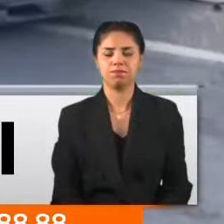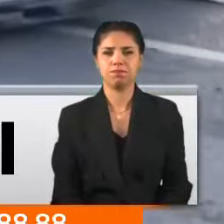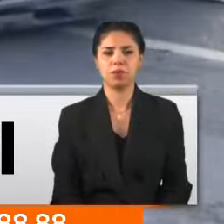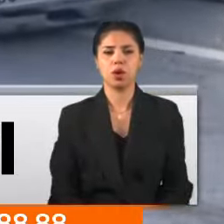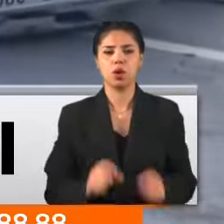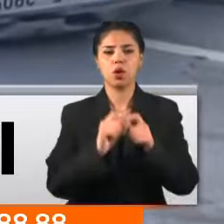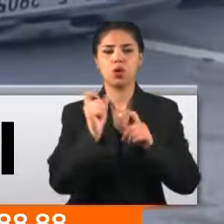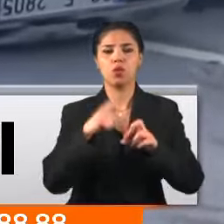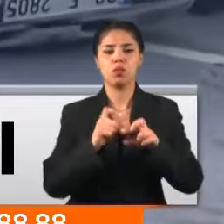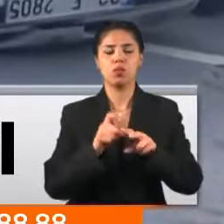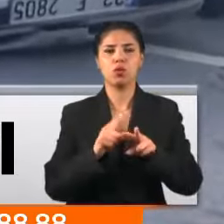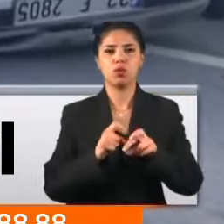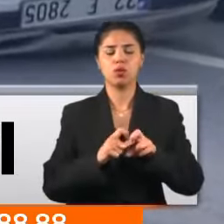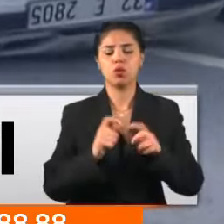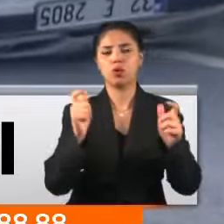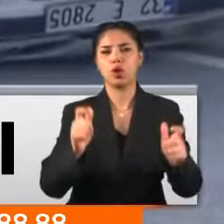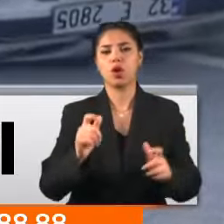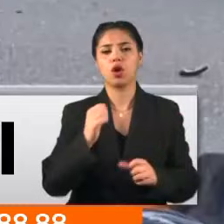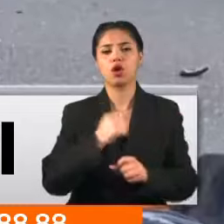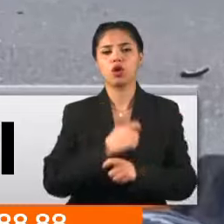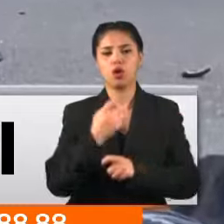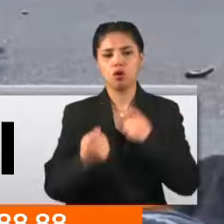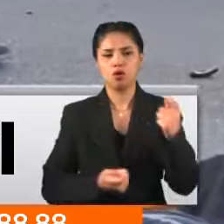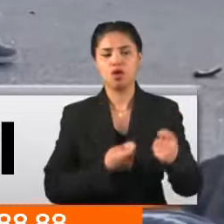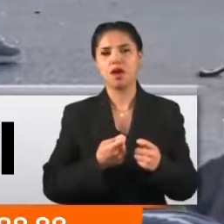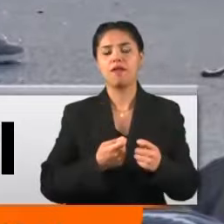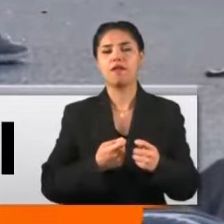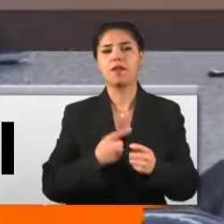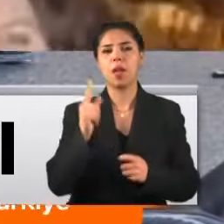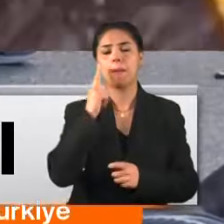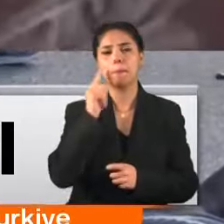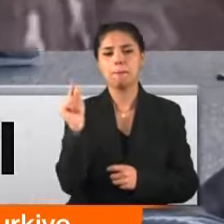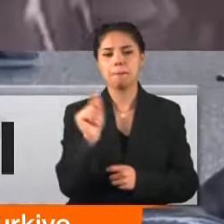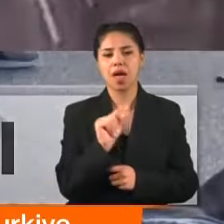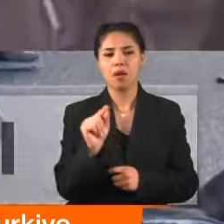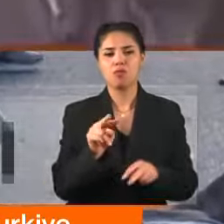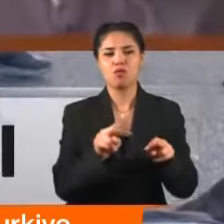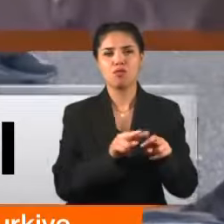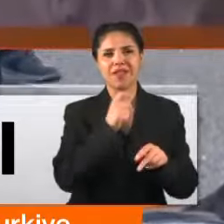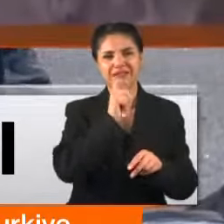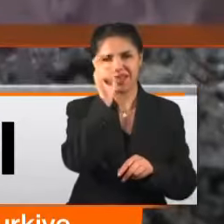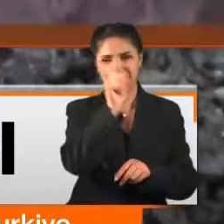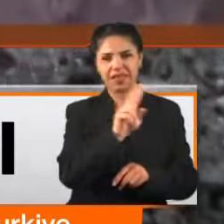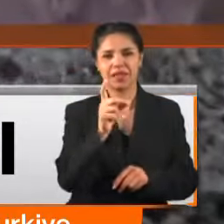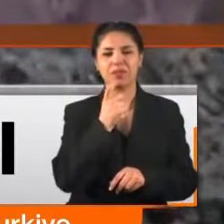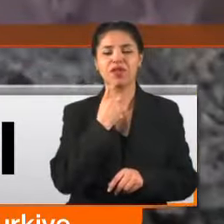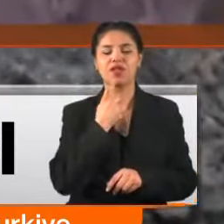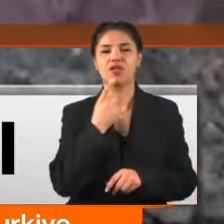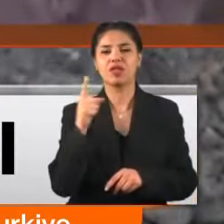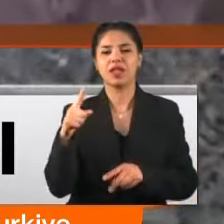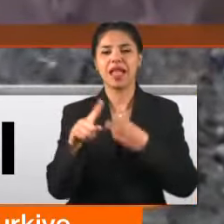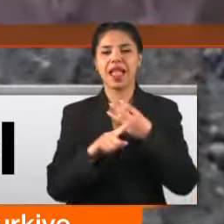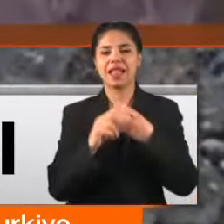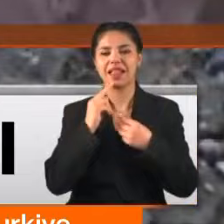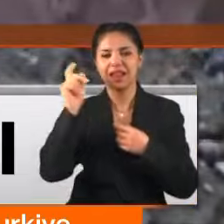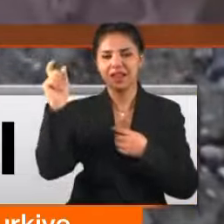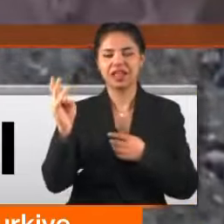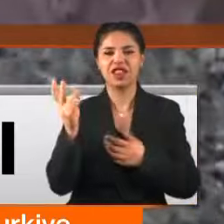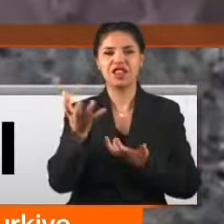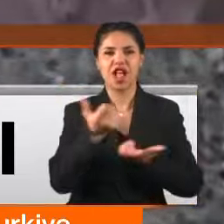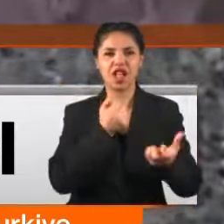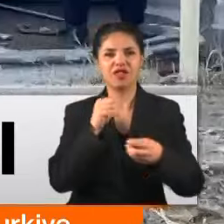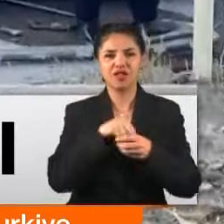Burdur'da görevli 22 yaşındaki infaz koruma memuru Metehan Aydın'la 20 yaşındaki Esra Kartal nişan alışverişi için